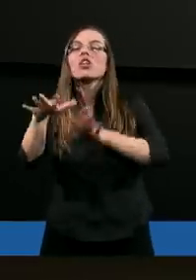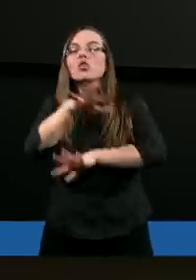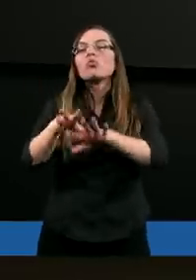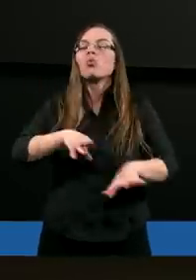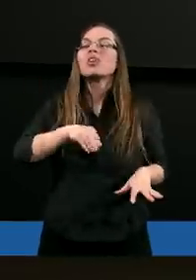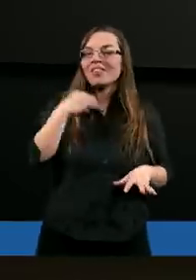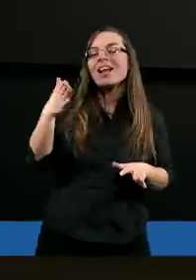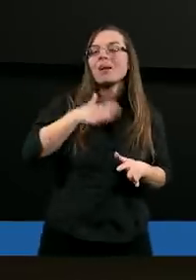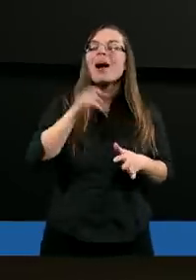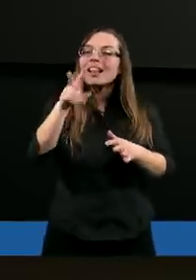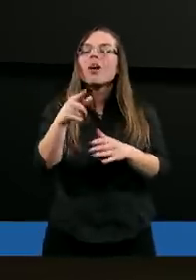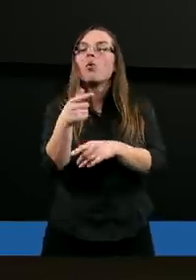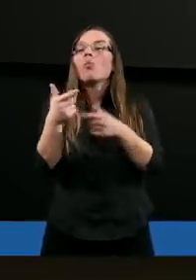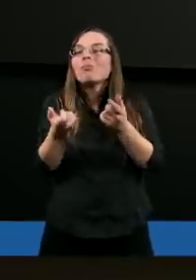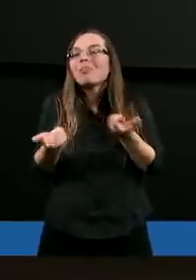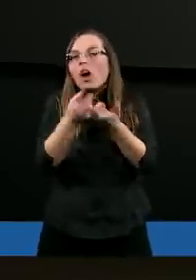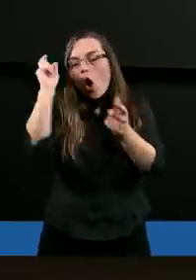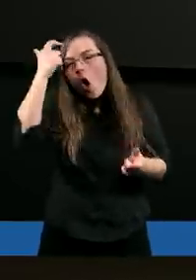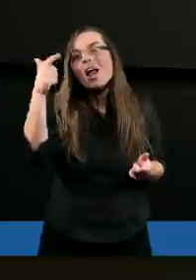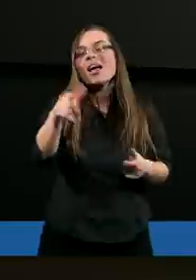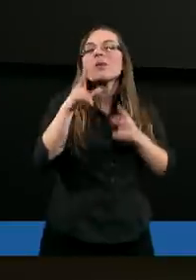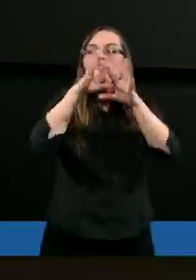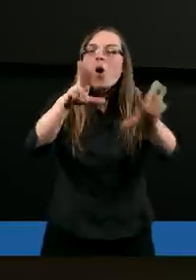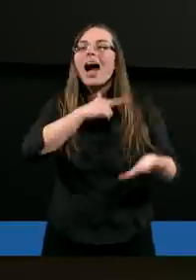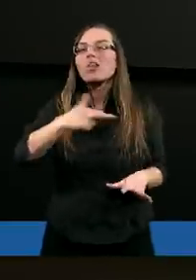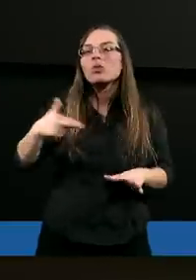rolę i pokazuje nam często te złe rzeczy